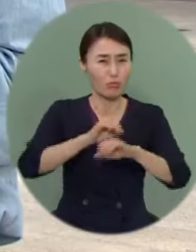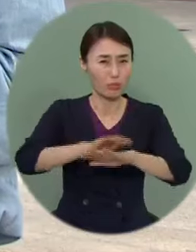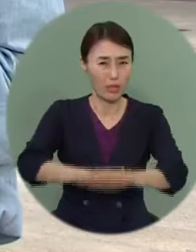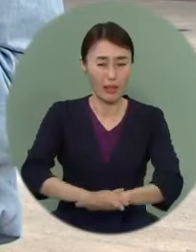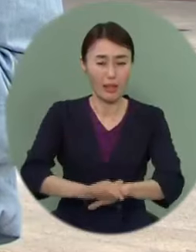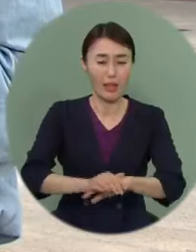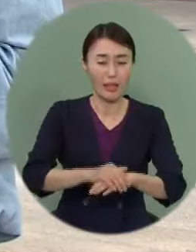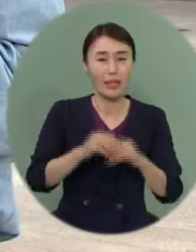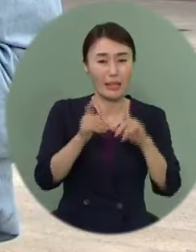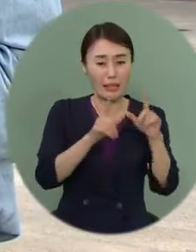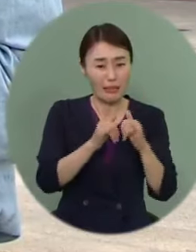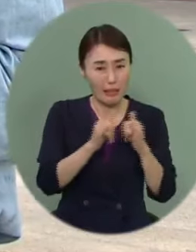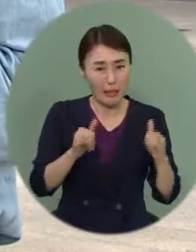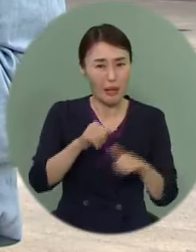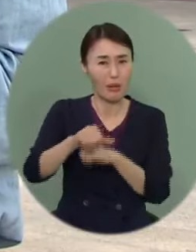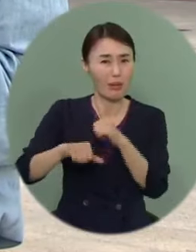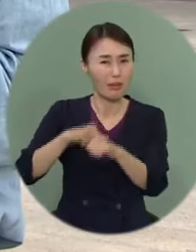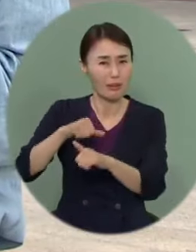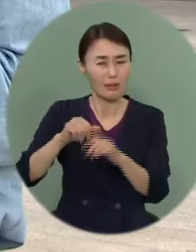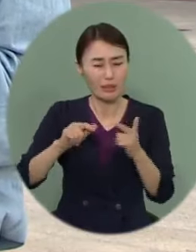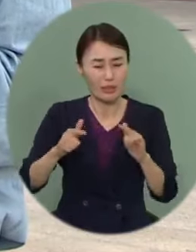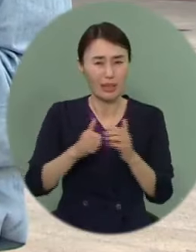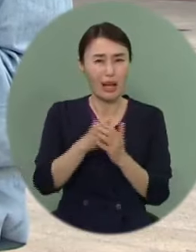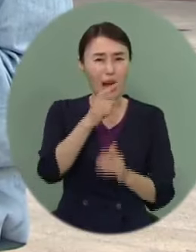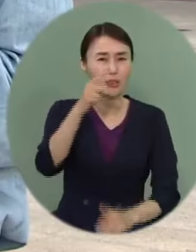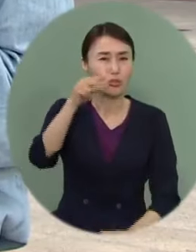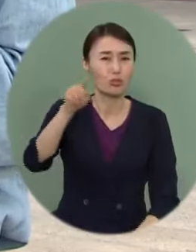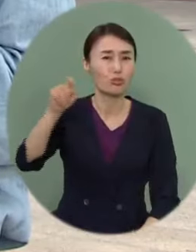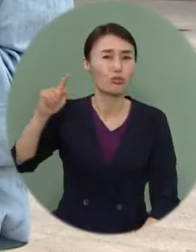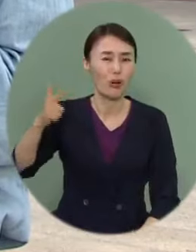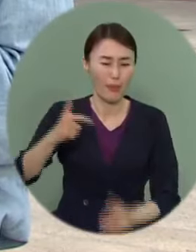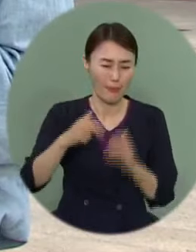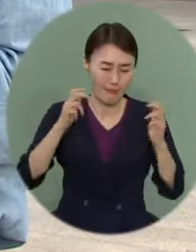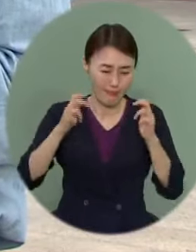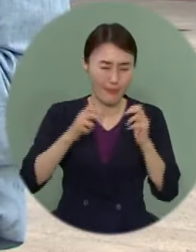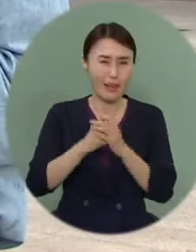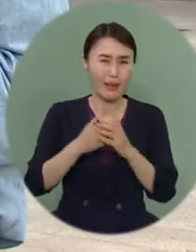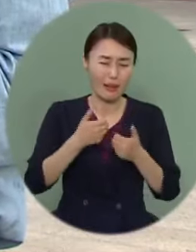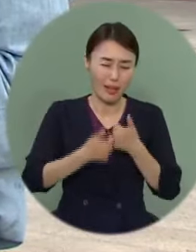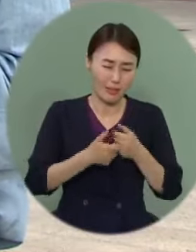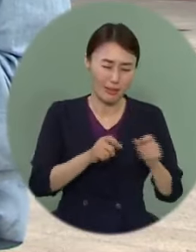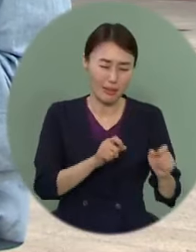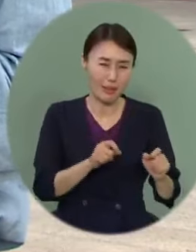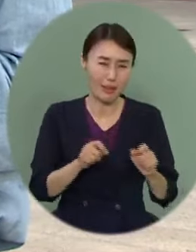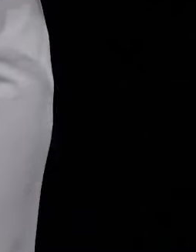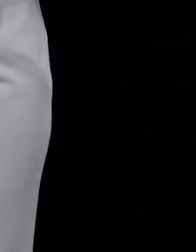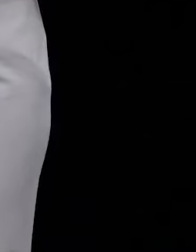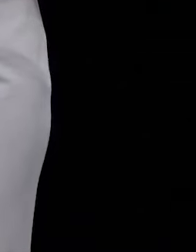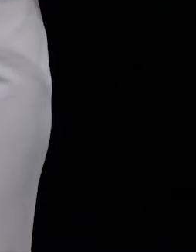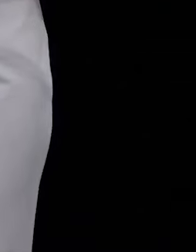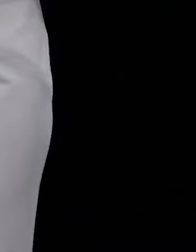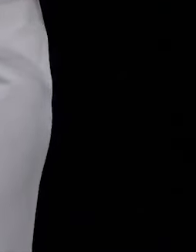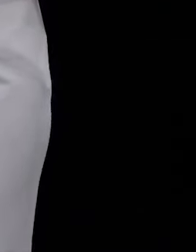주민과 환경단체, 한수원 측과의 갈등은 장기화되고 있습니다. MBC 뉴스 김영창입니다.